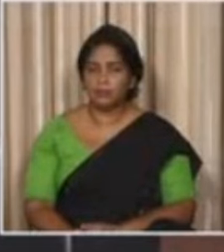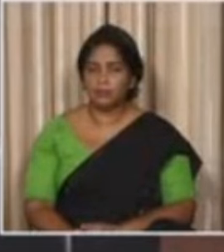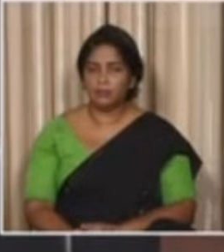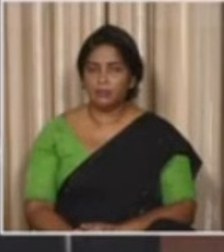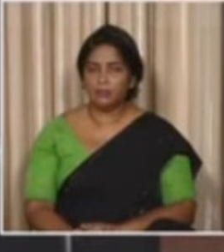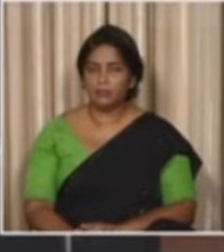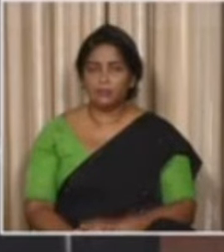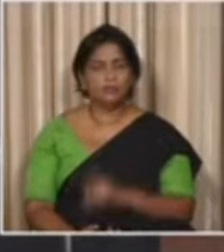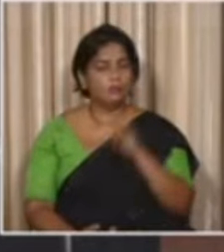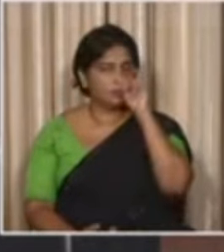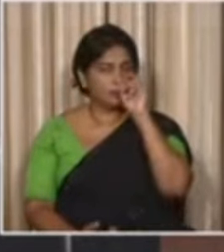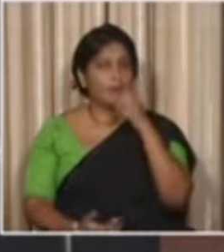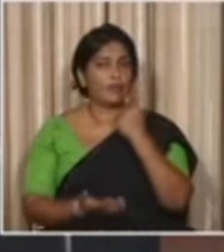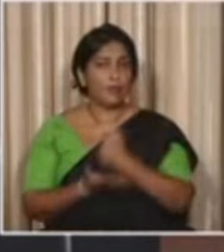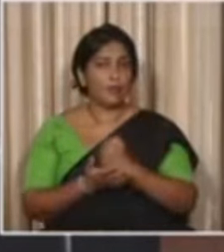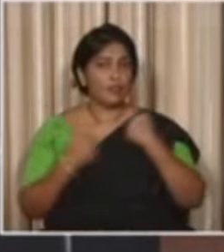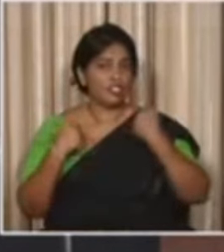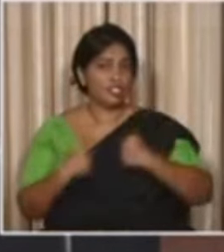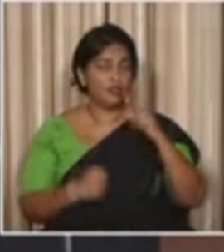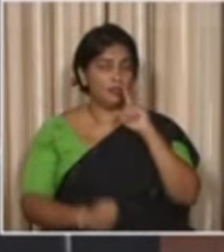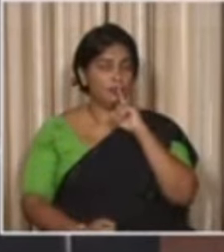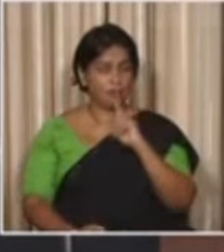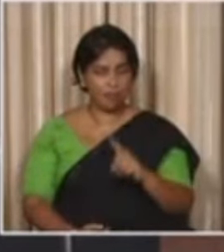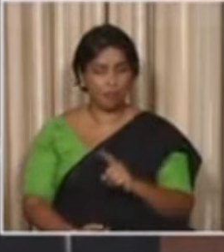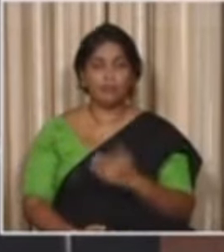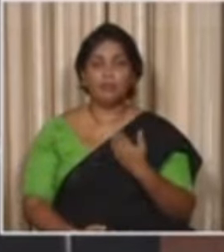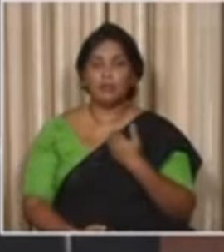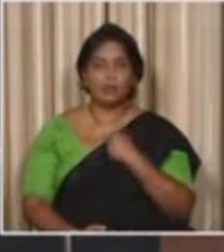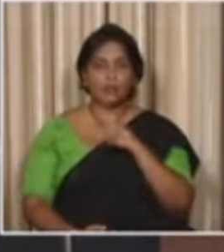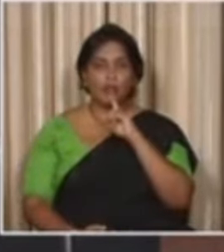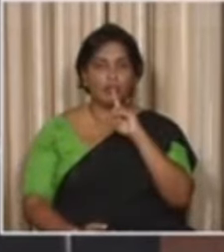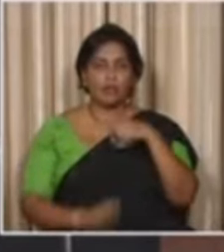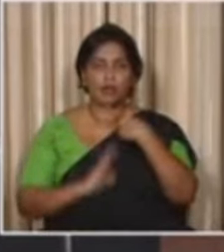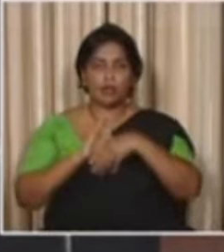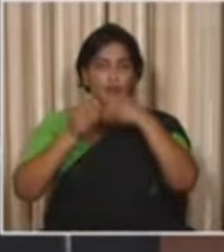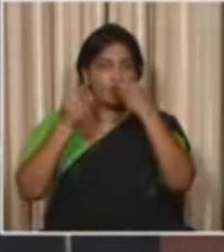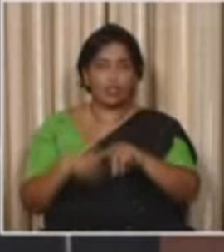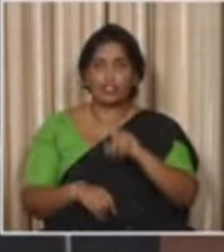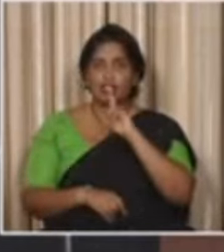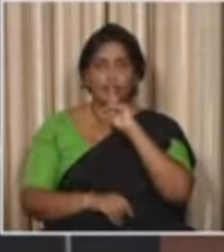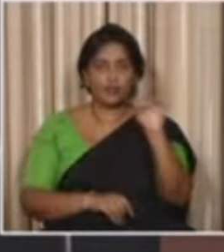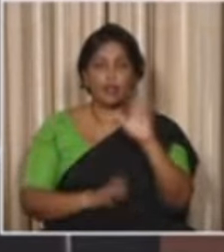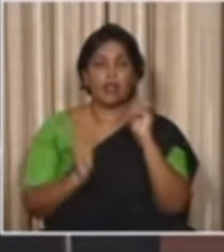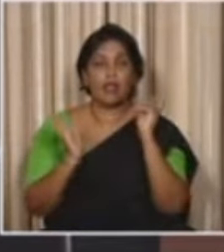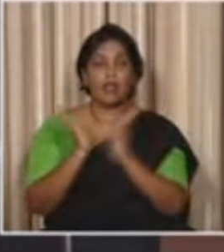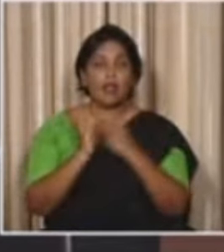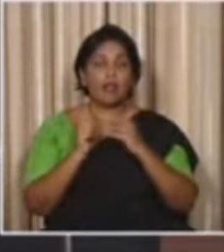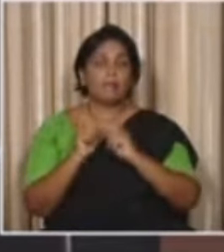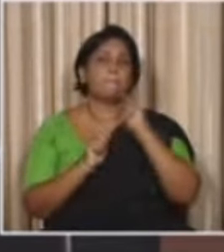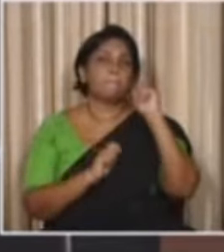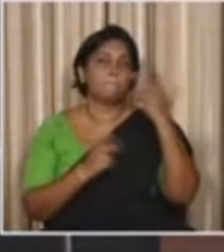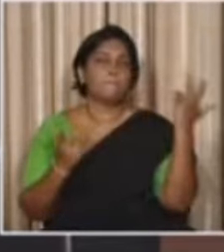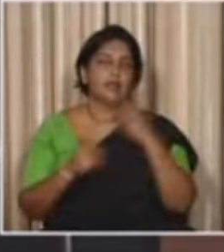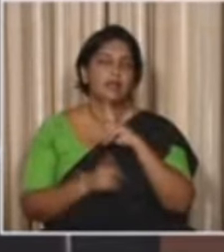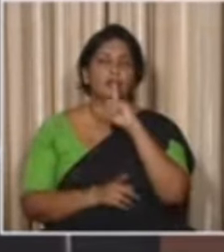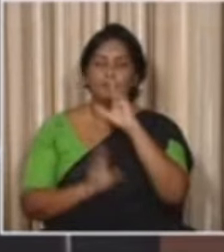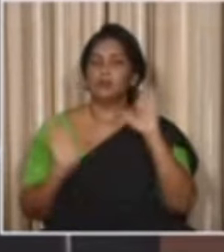මං දැක්ක මහා බැංකුව අධිපතිතුමා කියනවා මම කිව්වේ නෑ රට බංකුවලත් කියන බංකුවේ ණය ගෙවන්න බෑ කියන එක